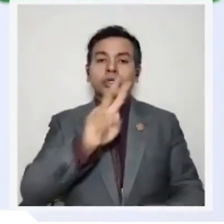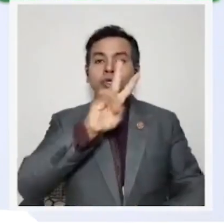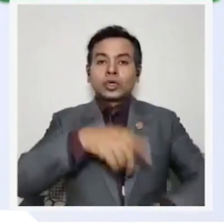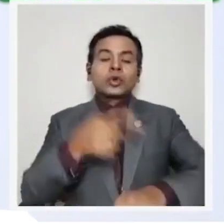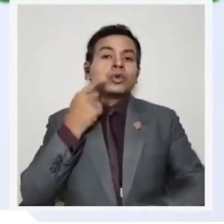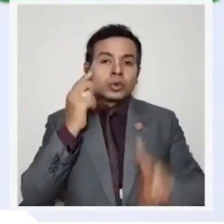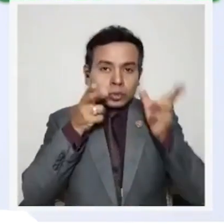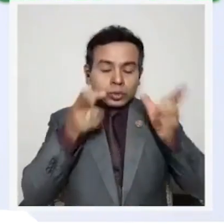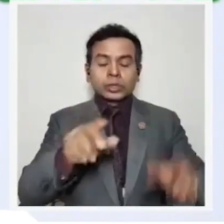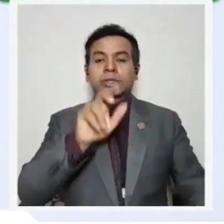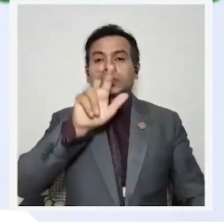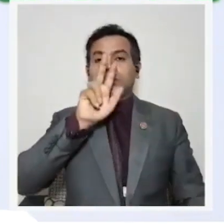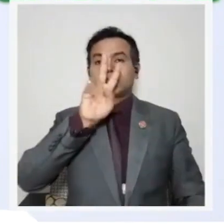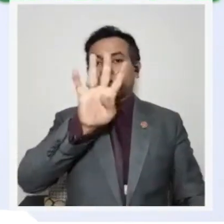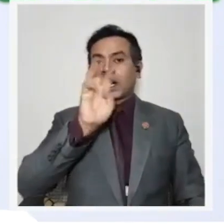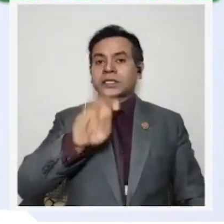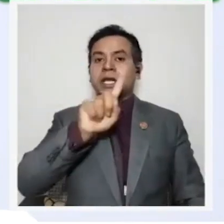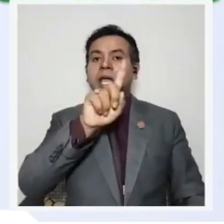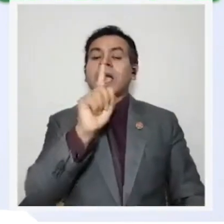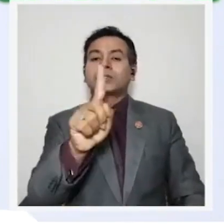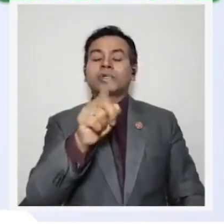106টি।